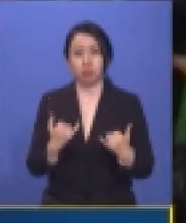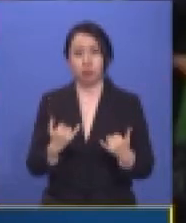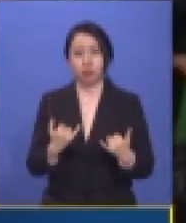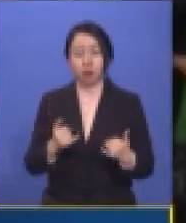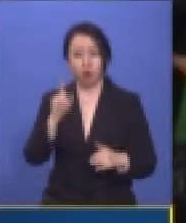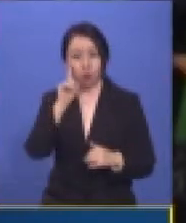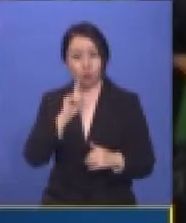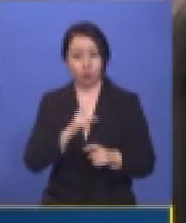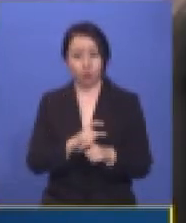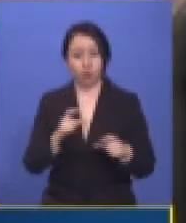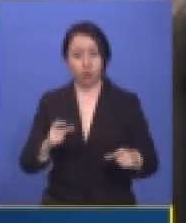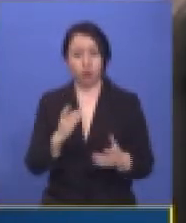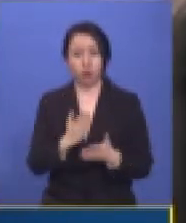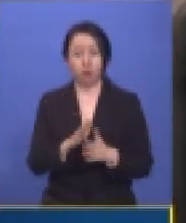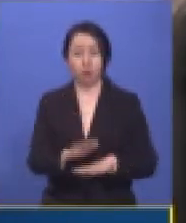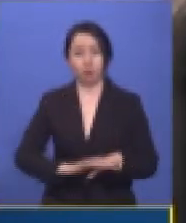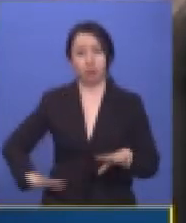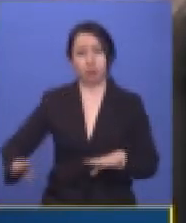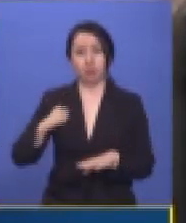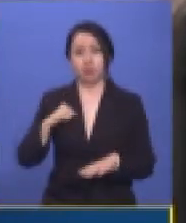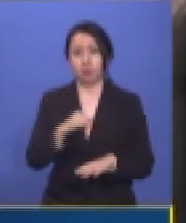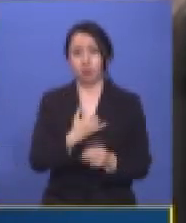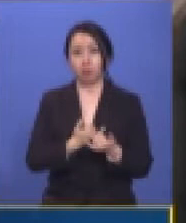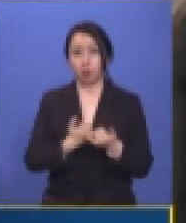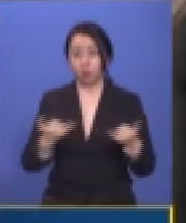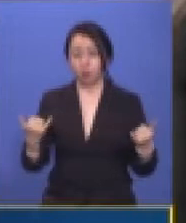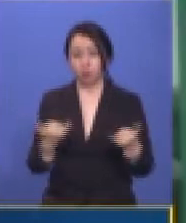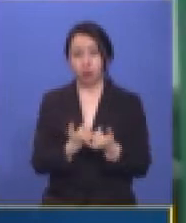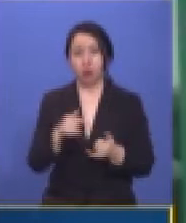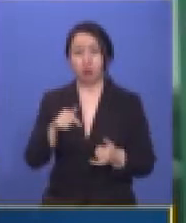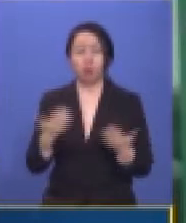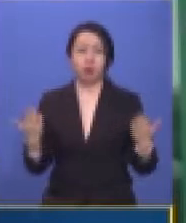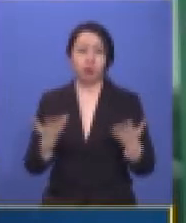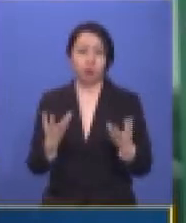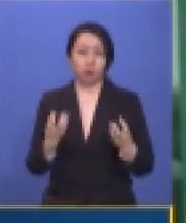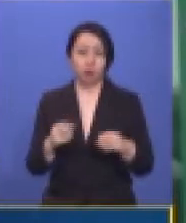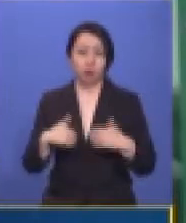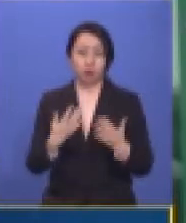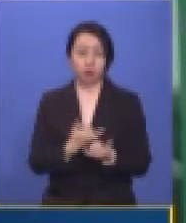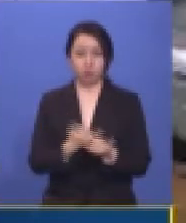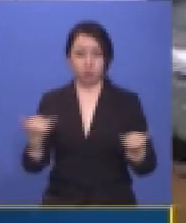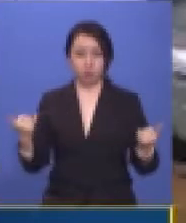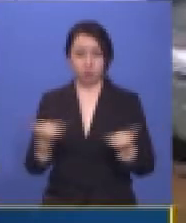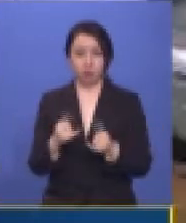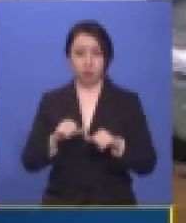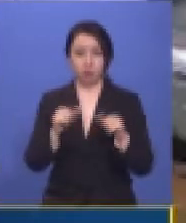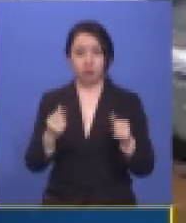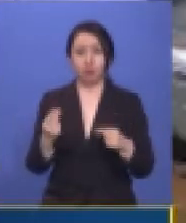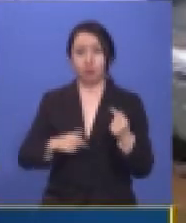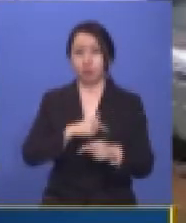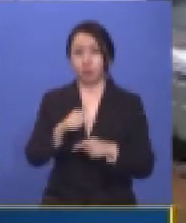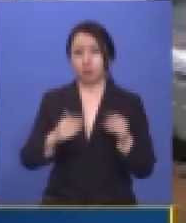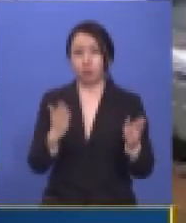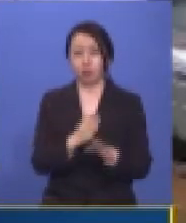полного удобства граждан создаются площадки самообслуживания Connection Point. О том, какие еще оказываются услуги для формирования